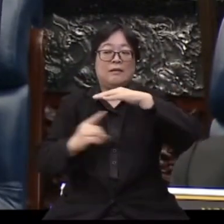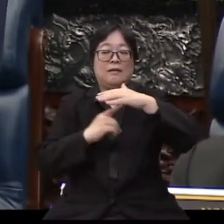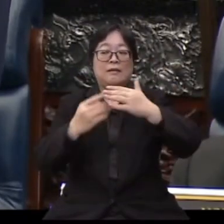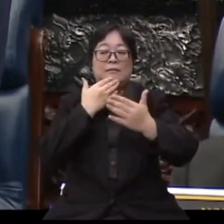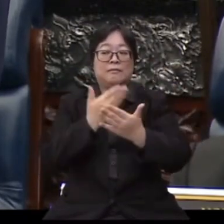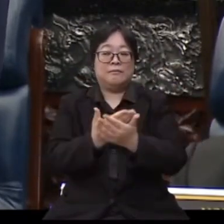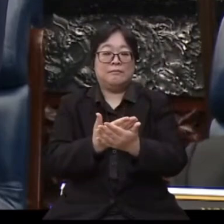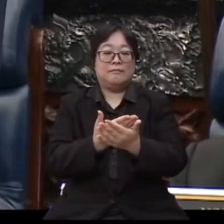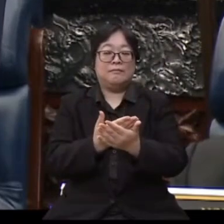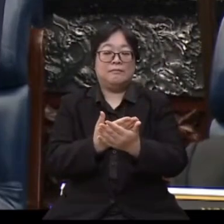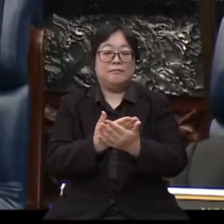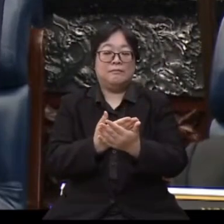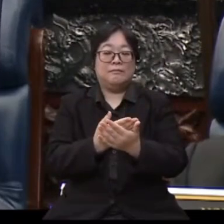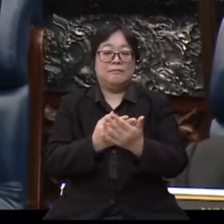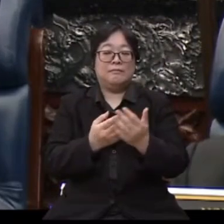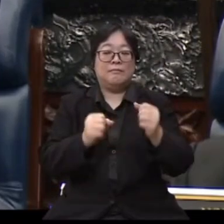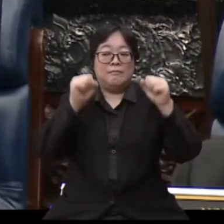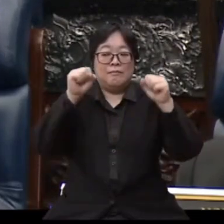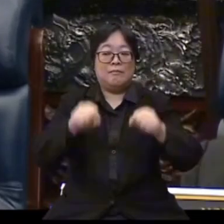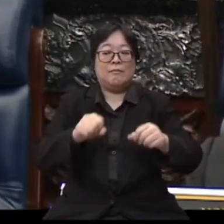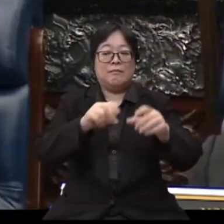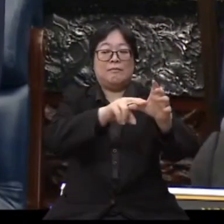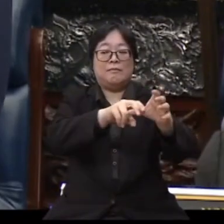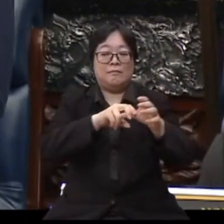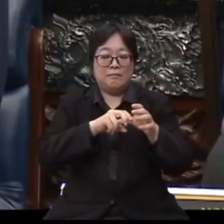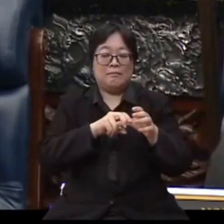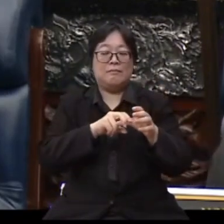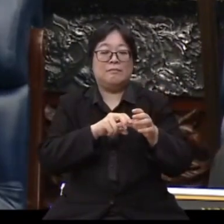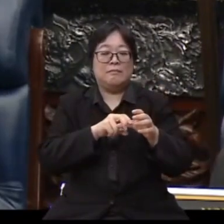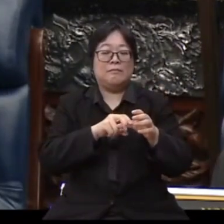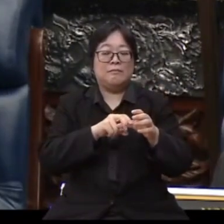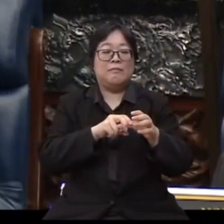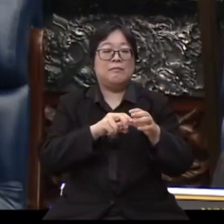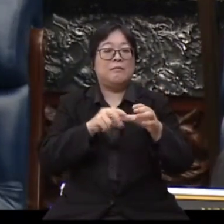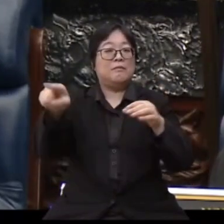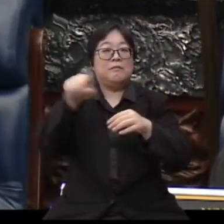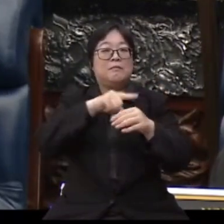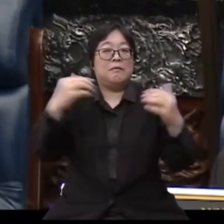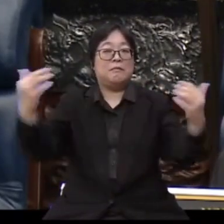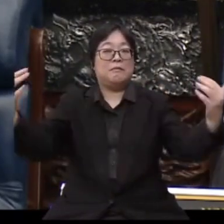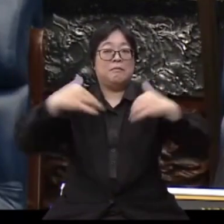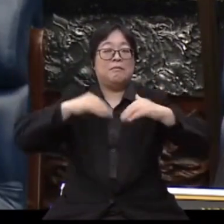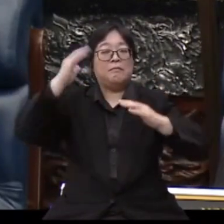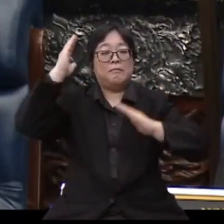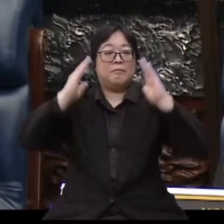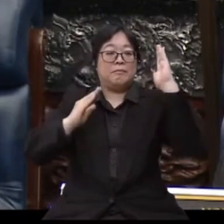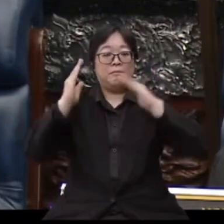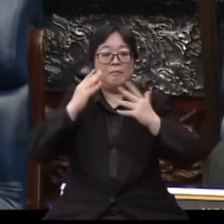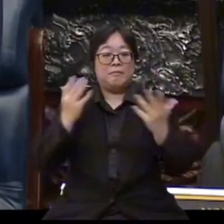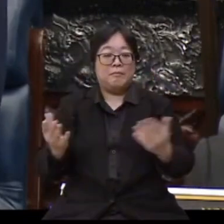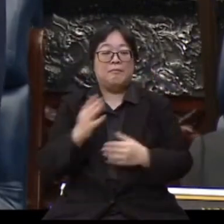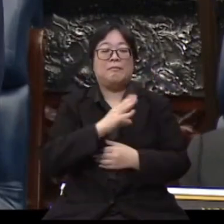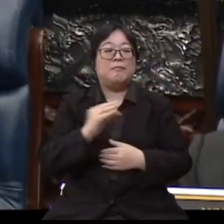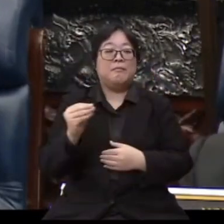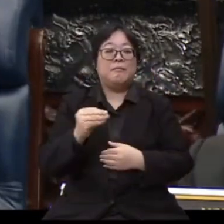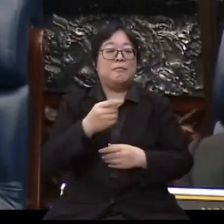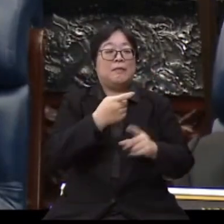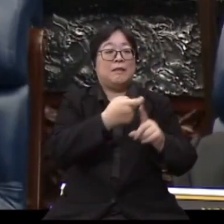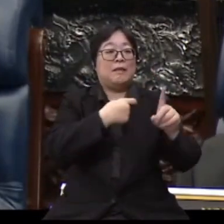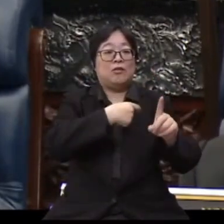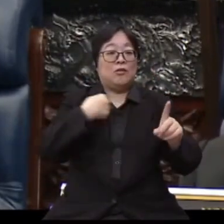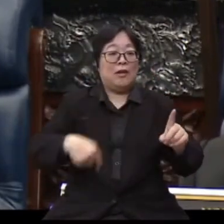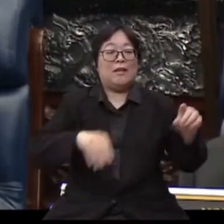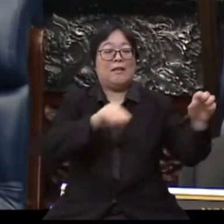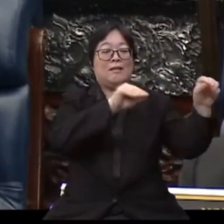baik itu akan dapat menarik lebih ramai lagi industri untuk datang ke Malaysia dan beralih daripada China ke